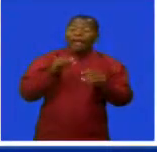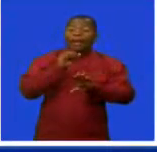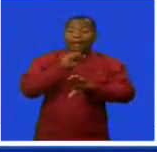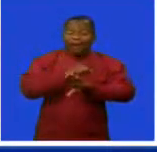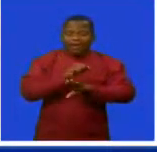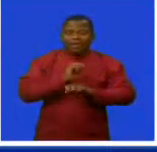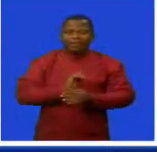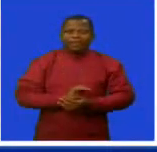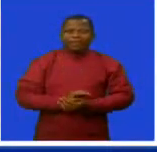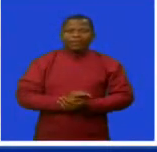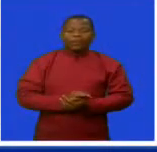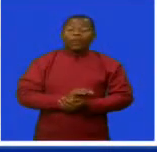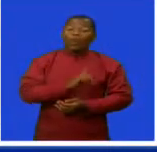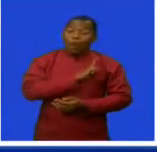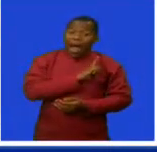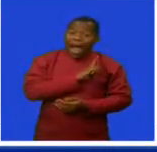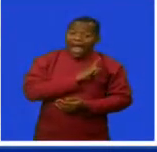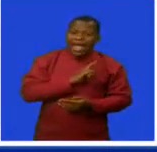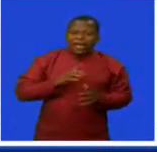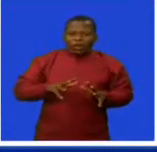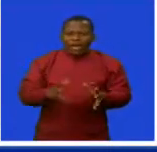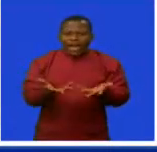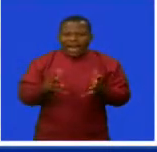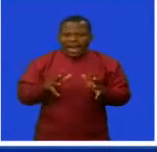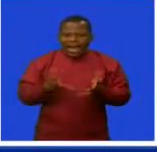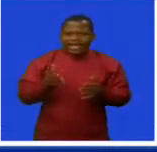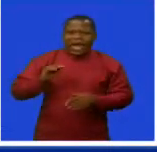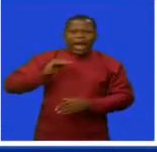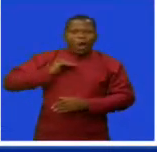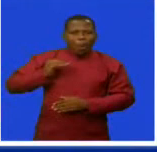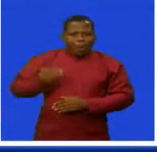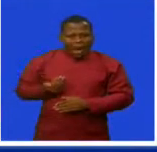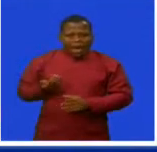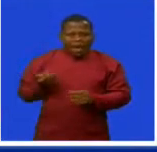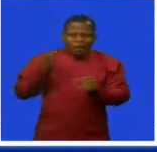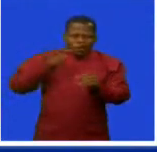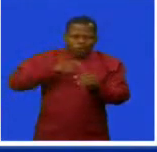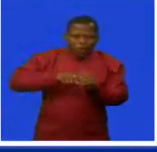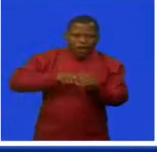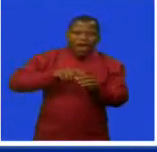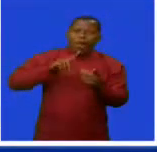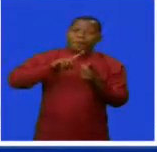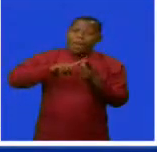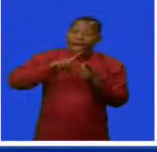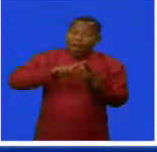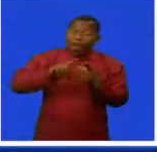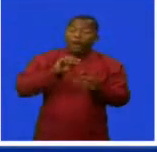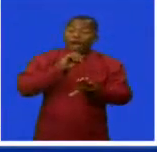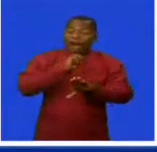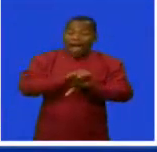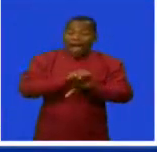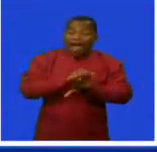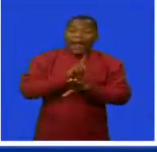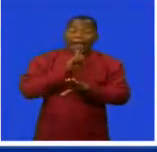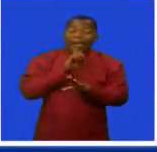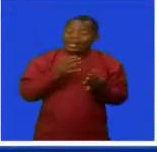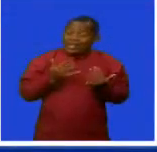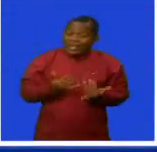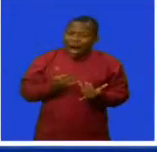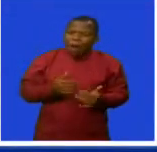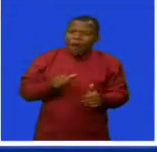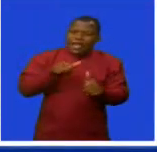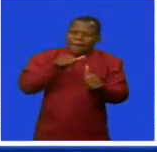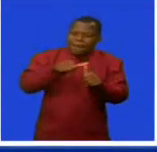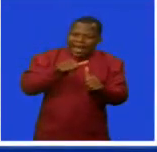that batokhuthatika nalabo make kungabi ukuthi sports ema darts, but nje sekungcono. It's sesidevelophe kakhulu,